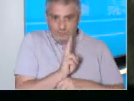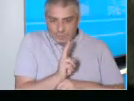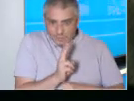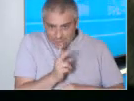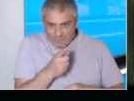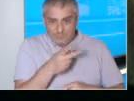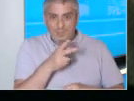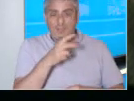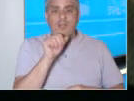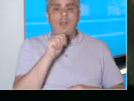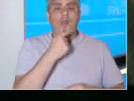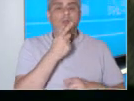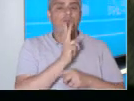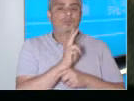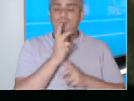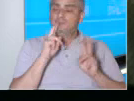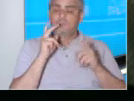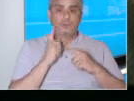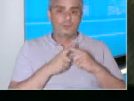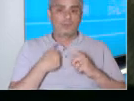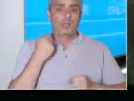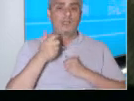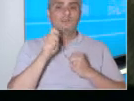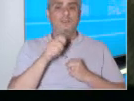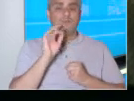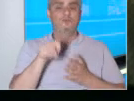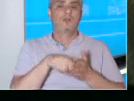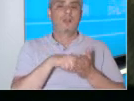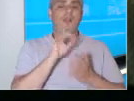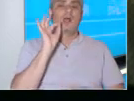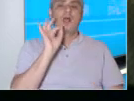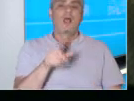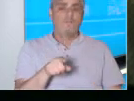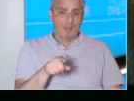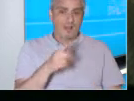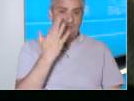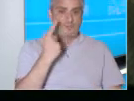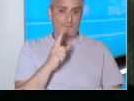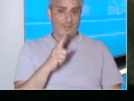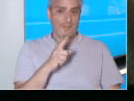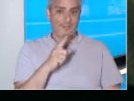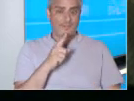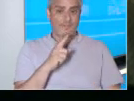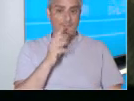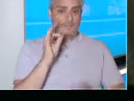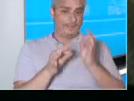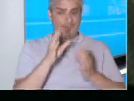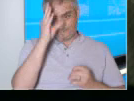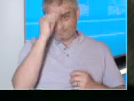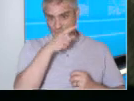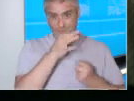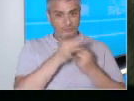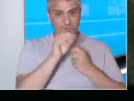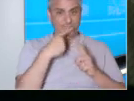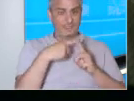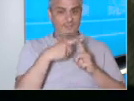יאיר גולן, שקרן. הציטוט המדויק היה, רצתי לכנסת כדי לתקן עוול. וכאשר שפטו את אותו בחור שהצית